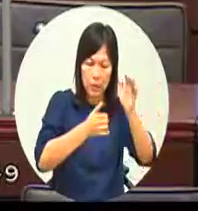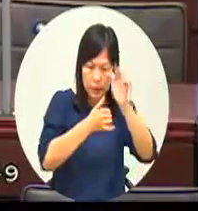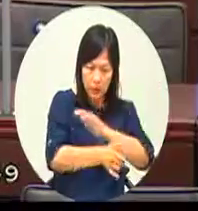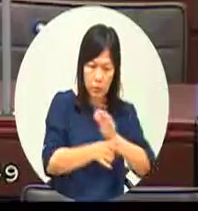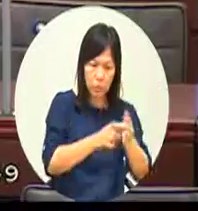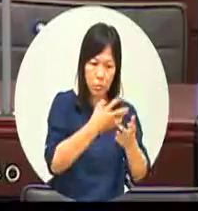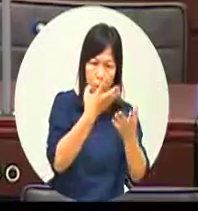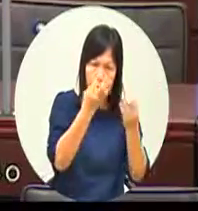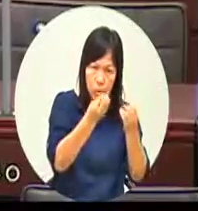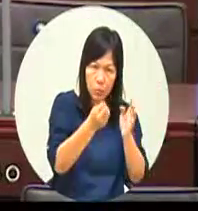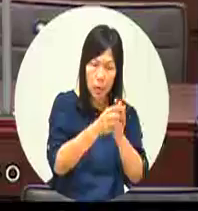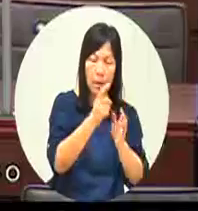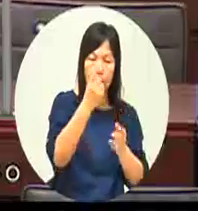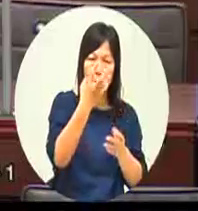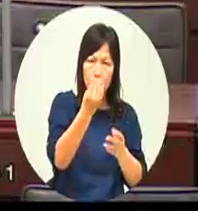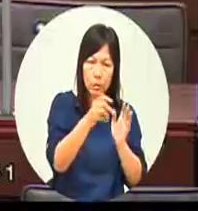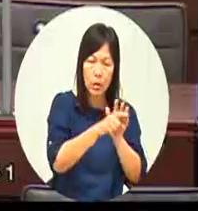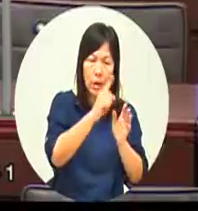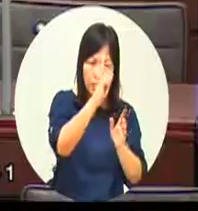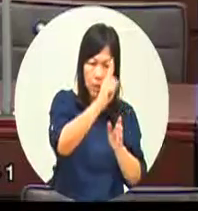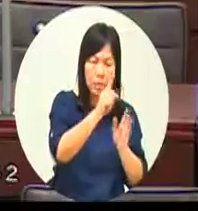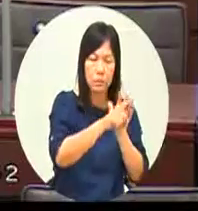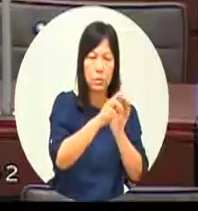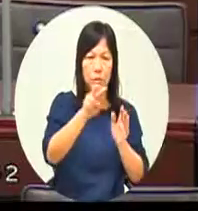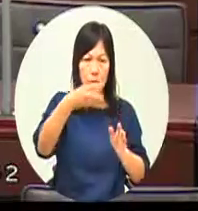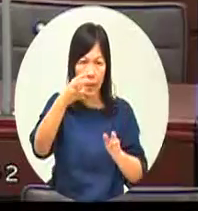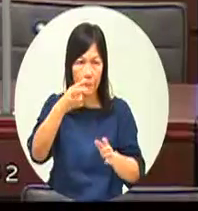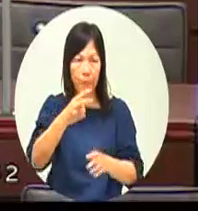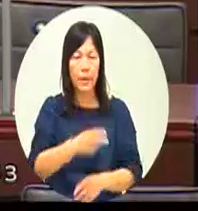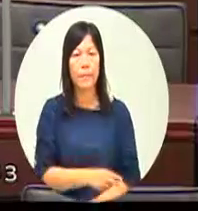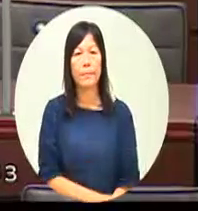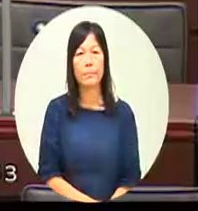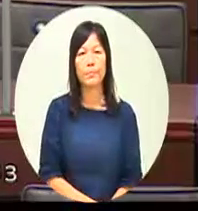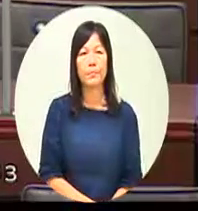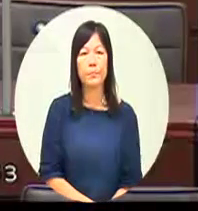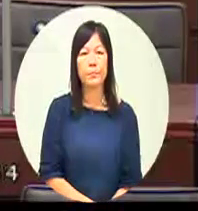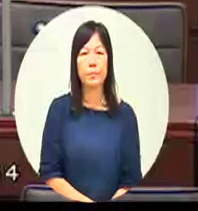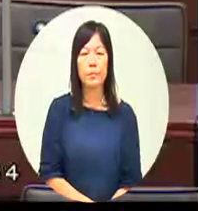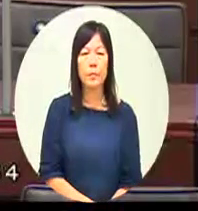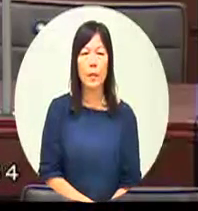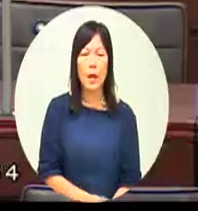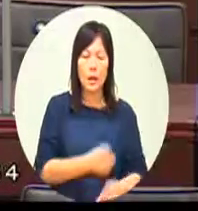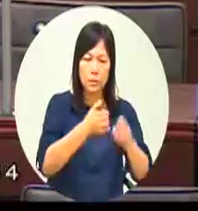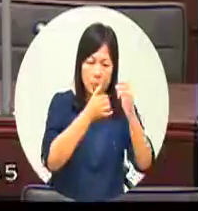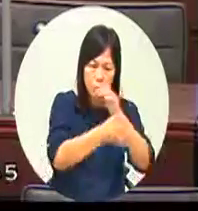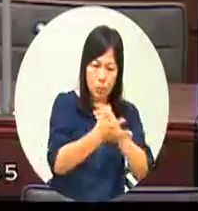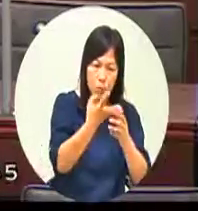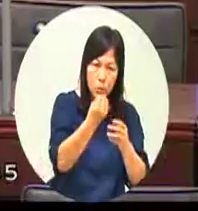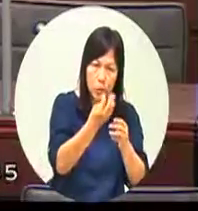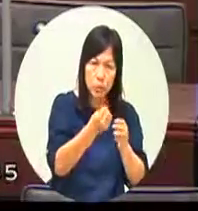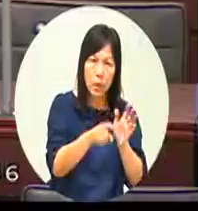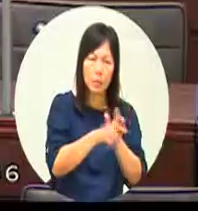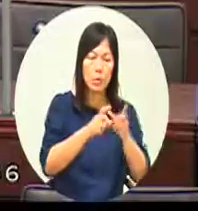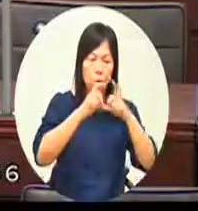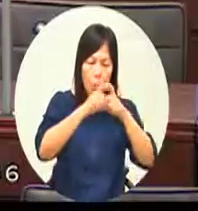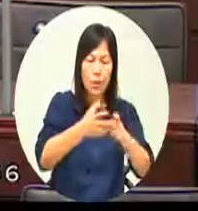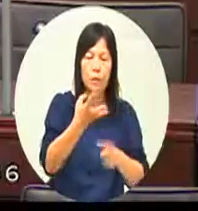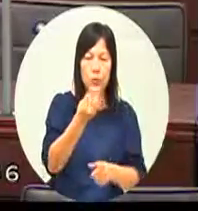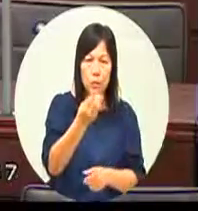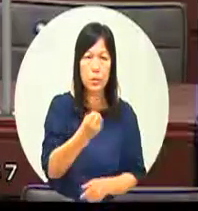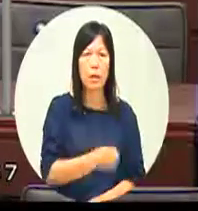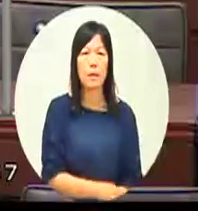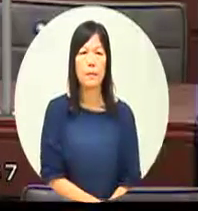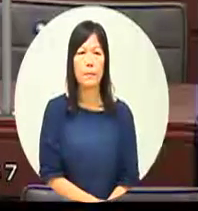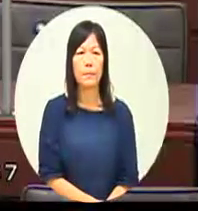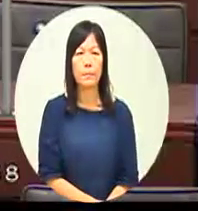量，一栋200块，一栋200块，哈、哦。所以入去偌济，伊就回馈偌济。那我们